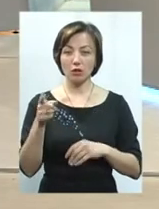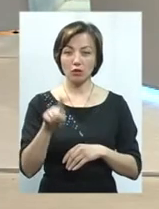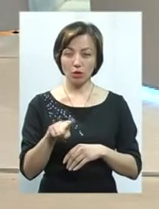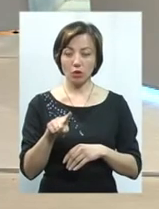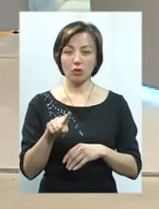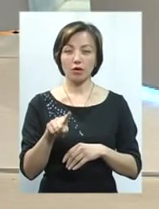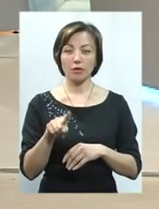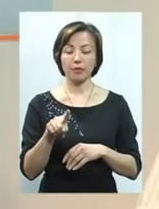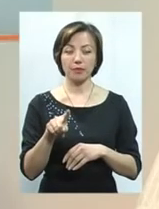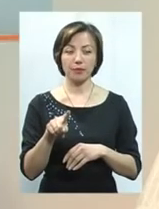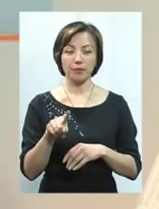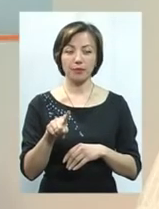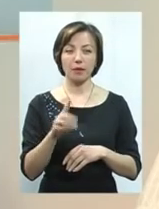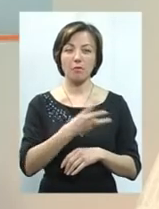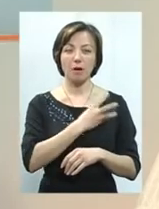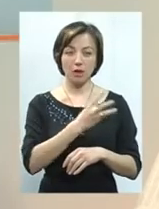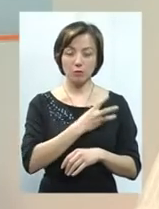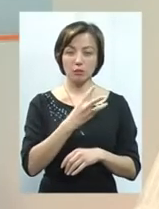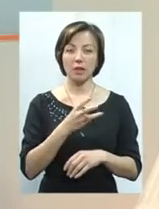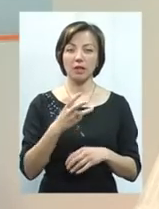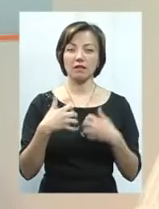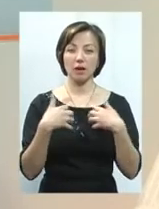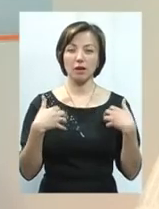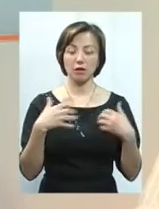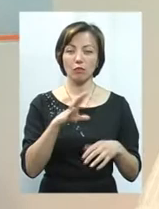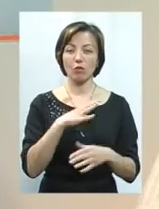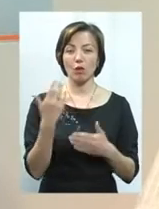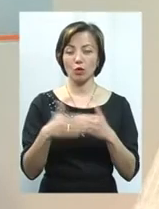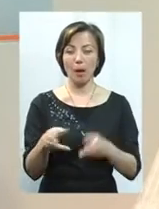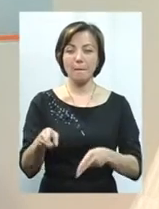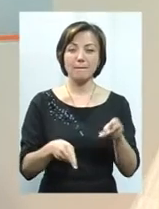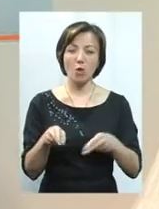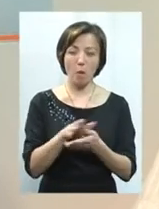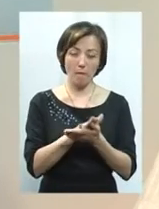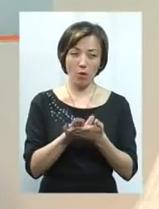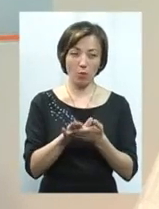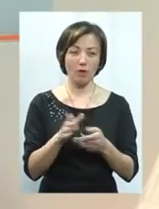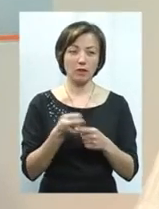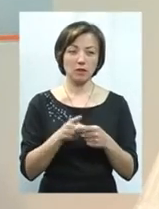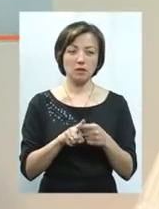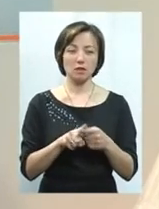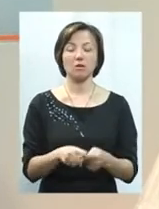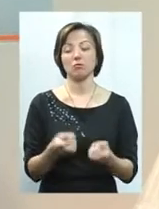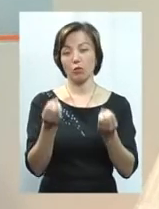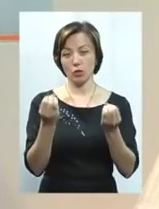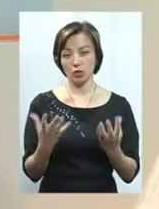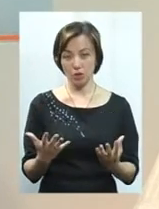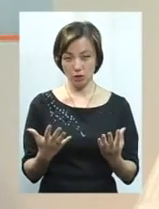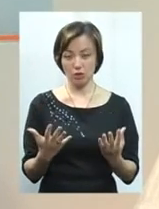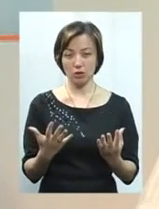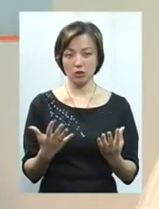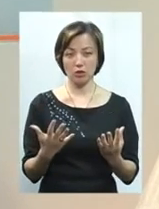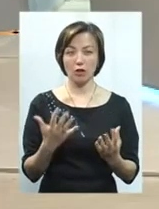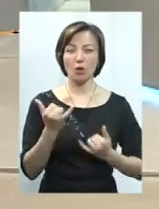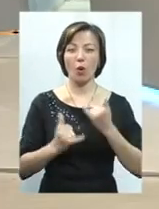дуже, скажімо так, бажано, щоб тварина була вже кастрована. Це набагато простіше, скажімо так, за твариною